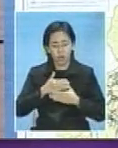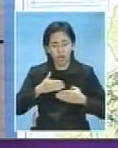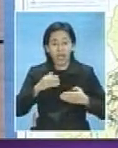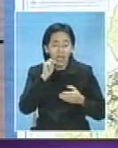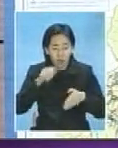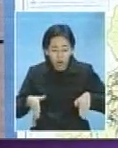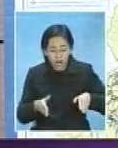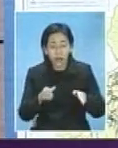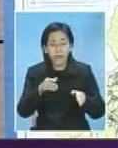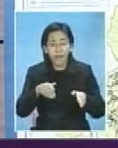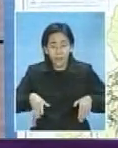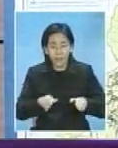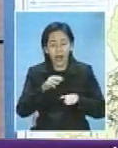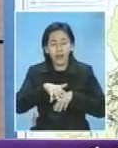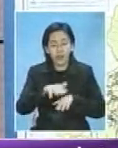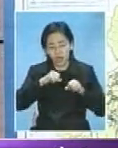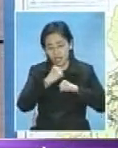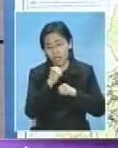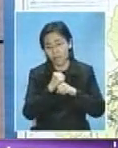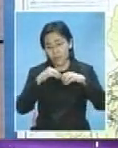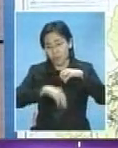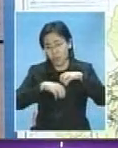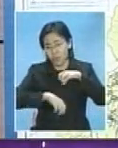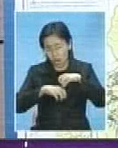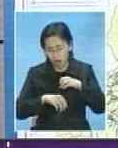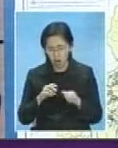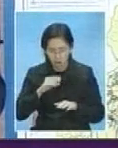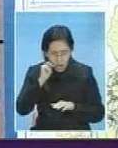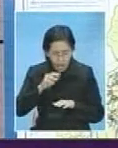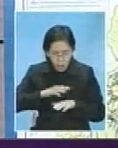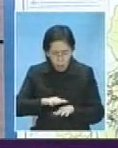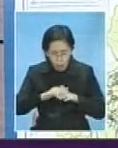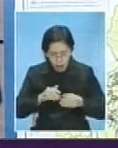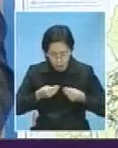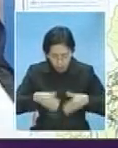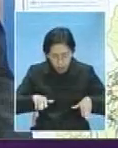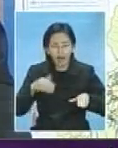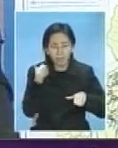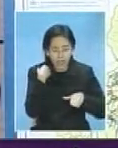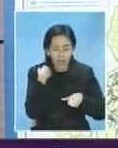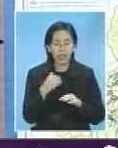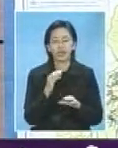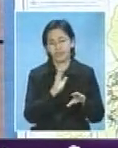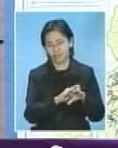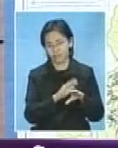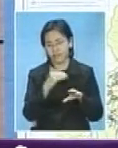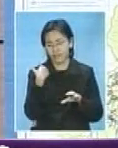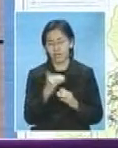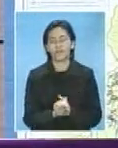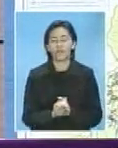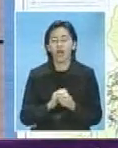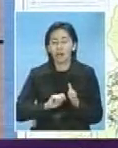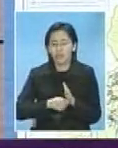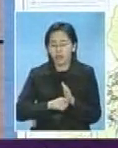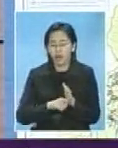านั้นก็ได้มีการสื่อสารโดยตรงไปยังท่านรัฐมนตรีว่าการกระทรวงมหาดไทยแต่สิ่งที่เป็นผลโดยตรงนะครับจ